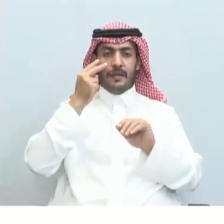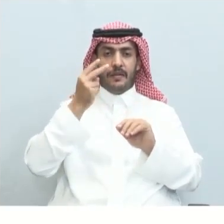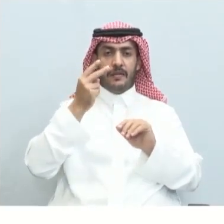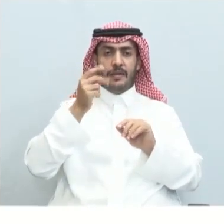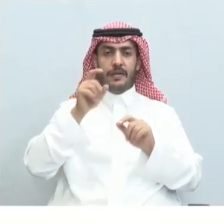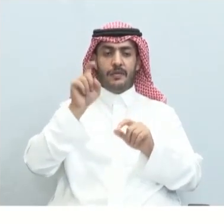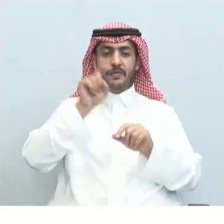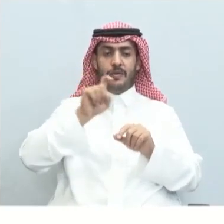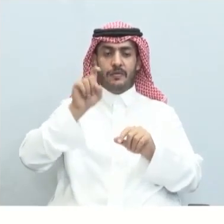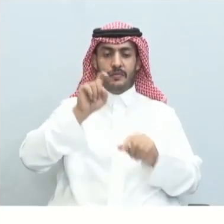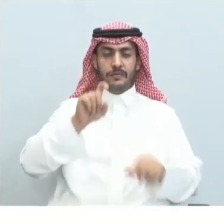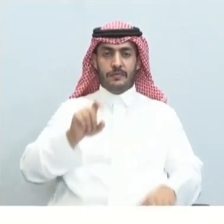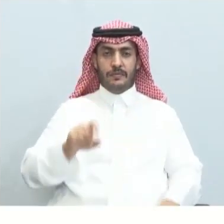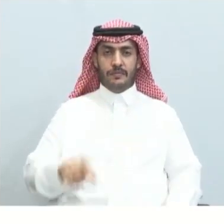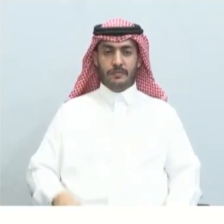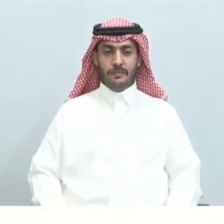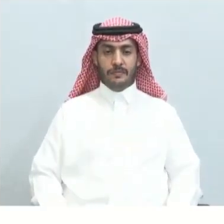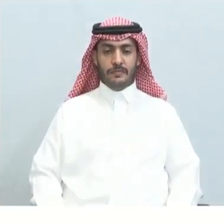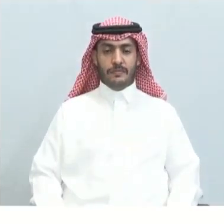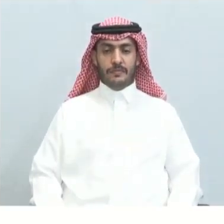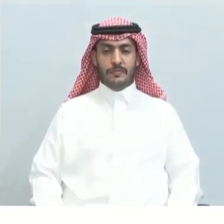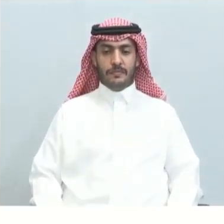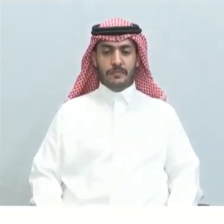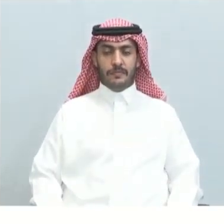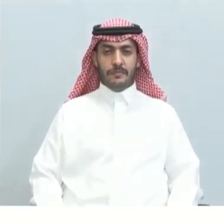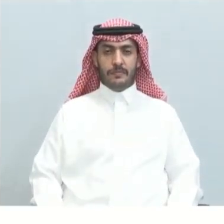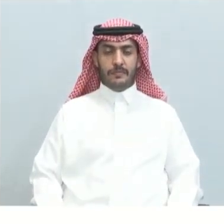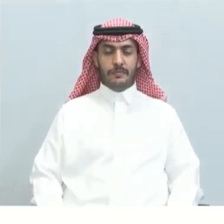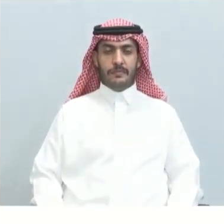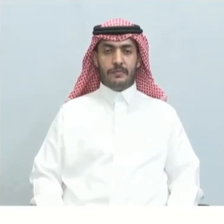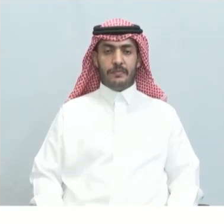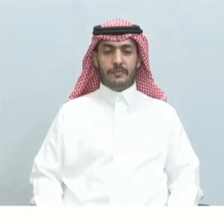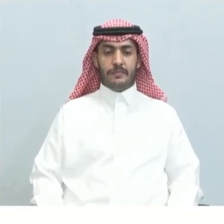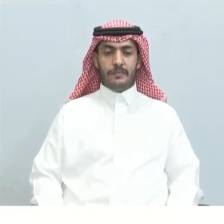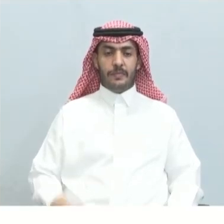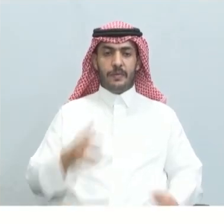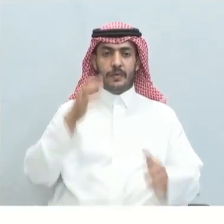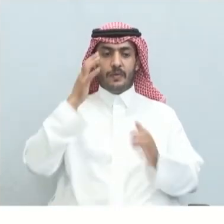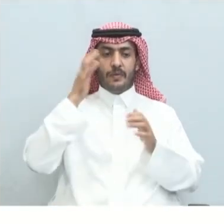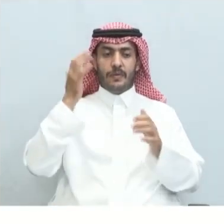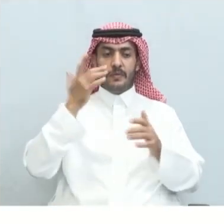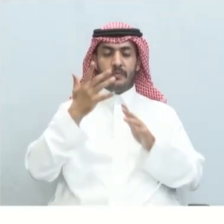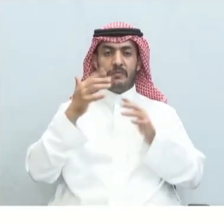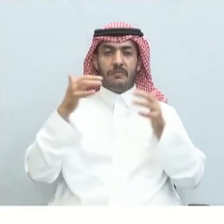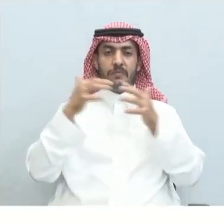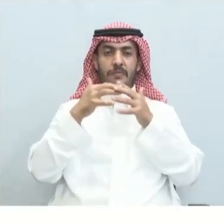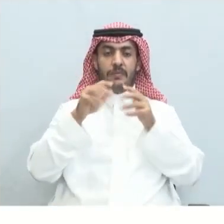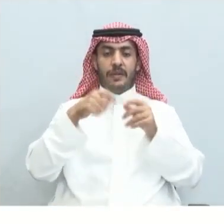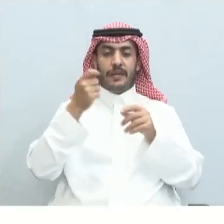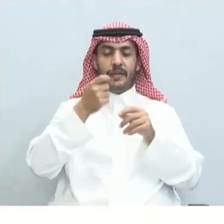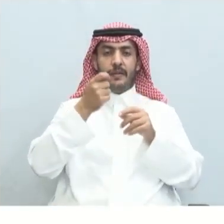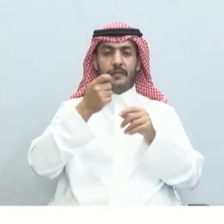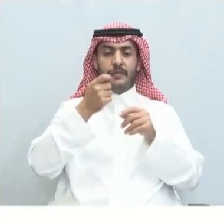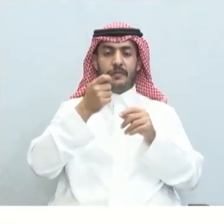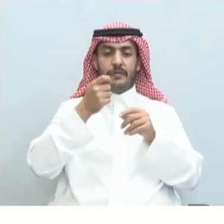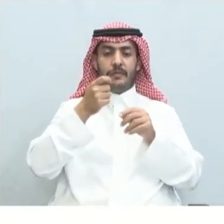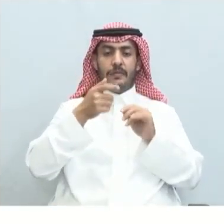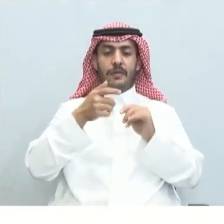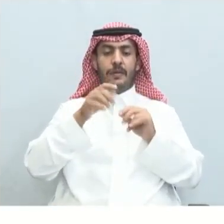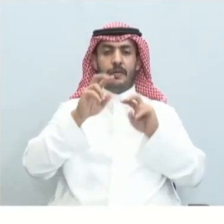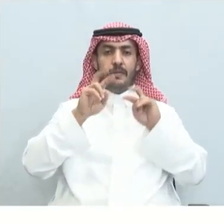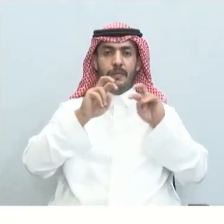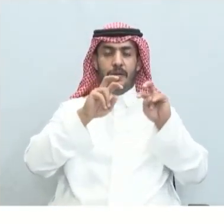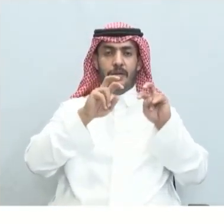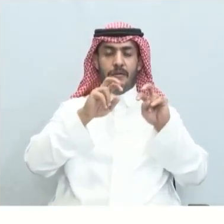الاسئله بعد ملاحظته العلماء عاده يتعاونون في كتابه البحوث